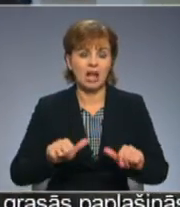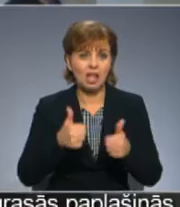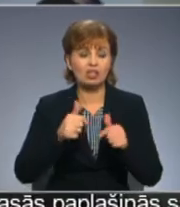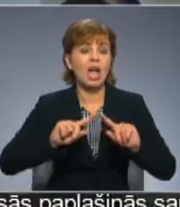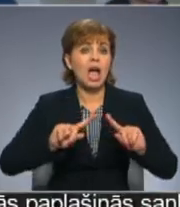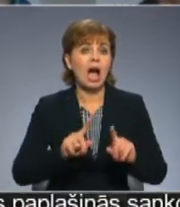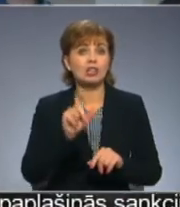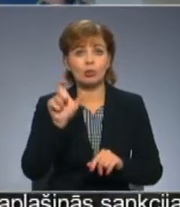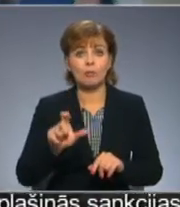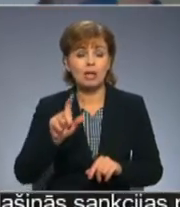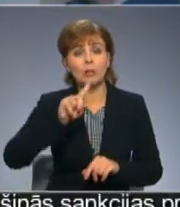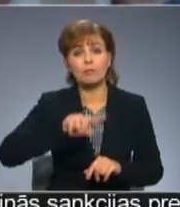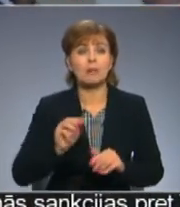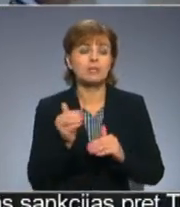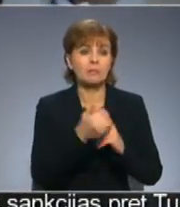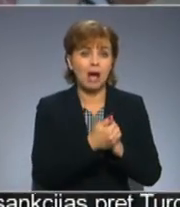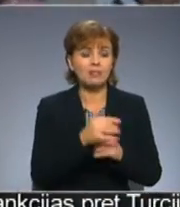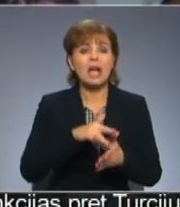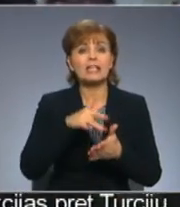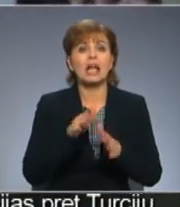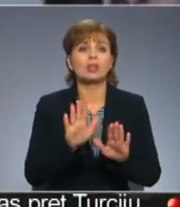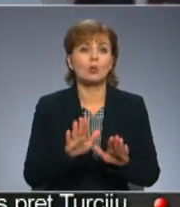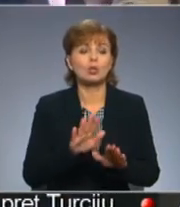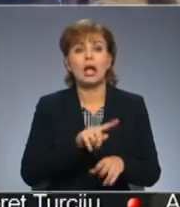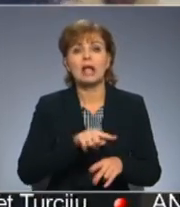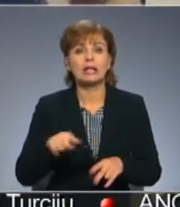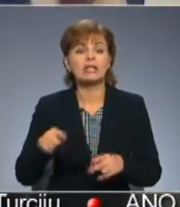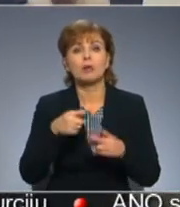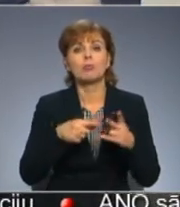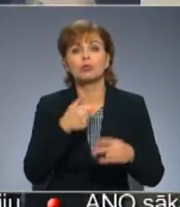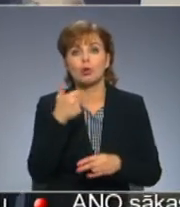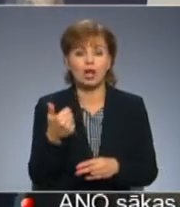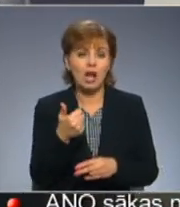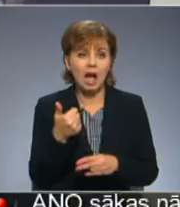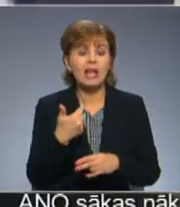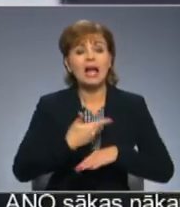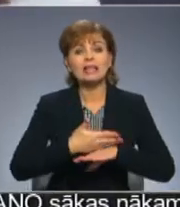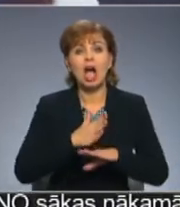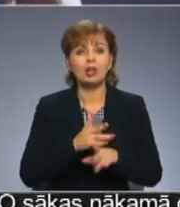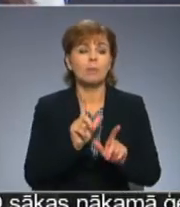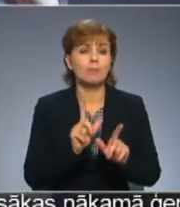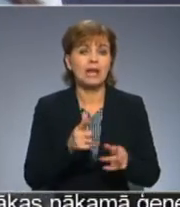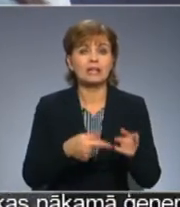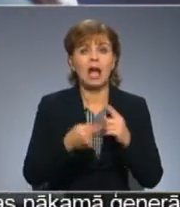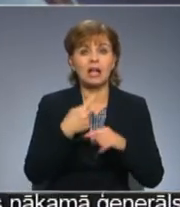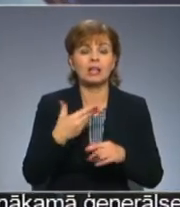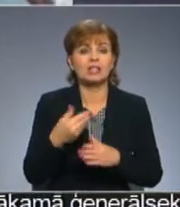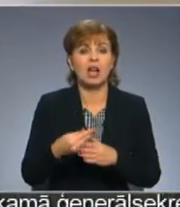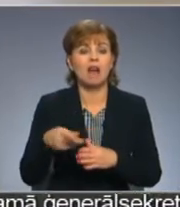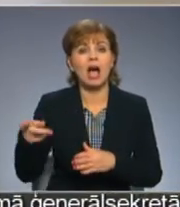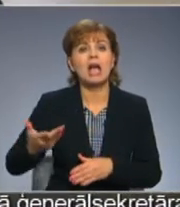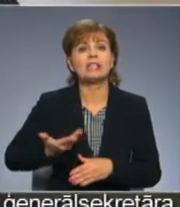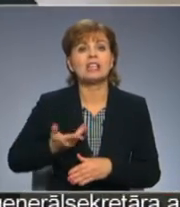aizturētā persona pieprasa patvērumu, centrā viņi var uzturēties pat pusotru gadu. Tiesa lielākā daļa uzreiz piekrīt atgriezties savā mītnes